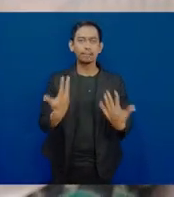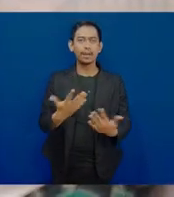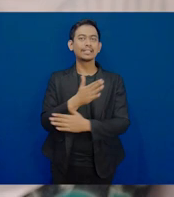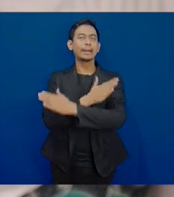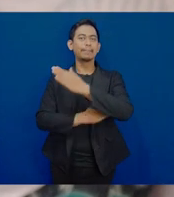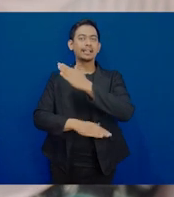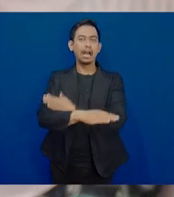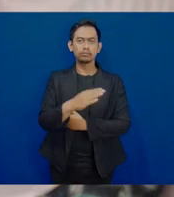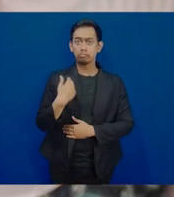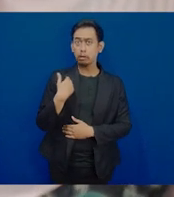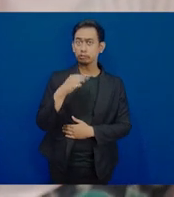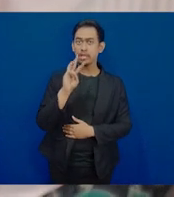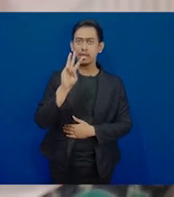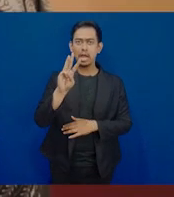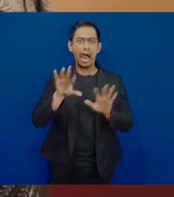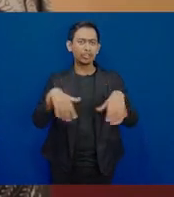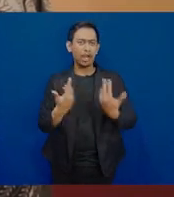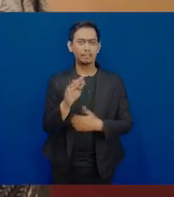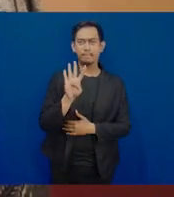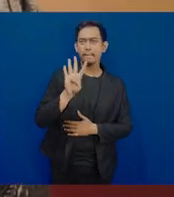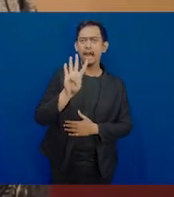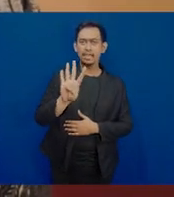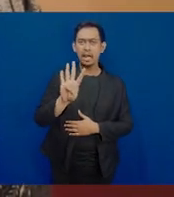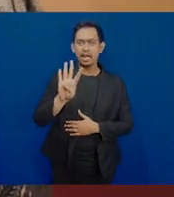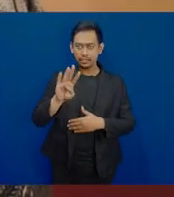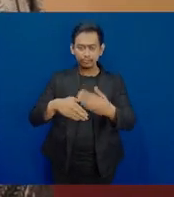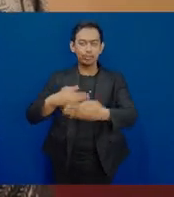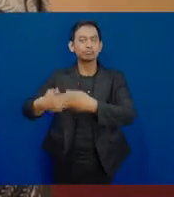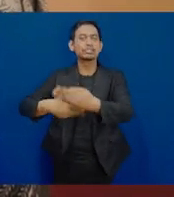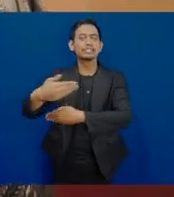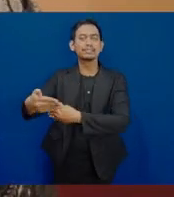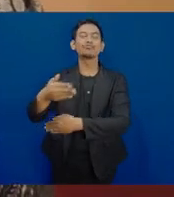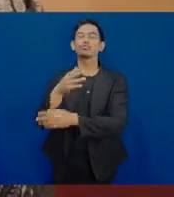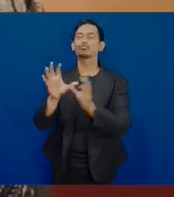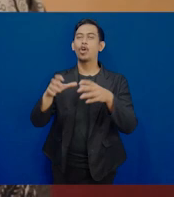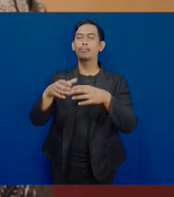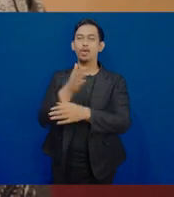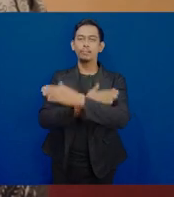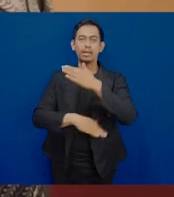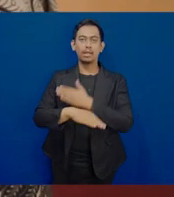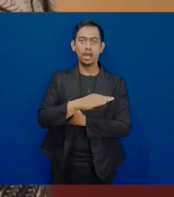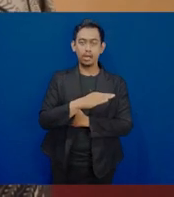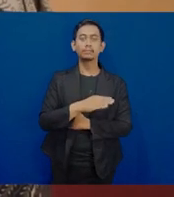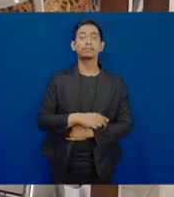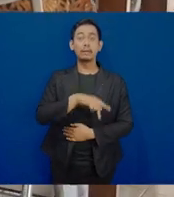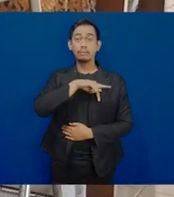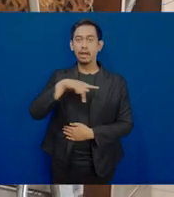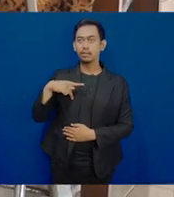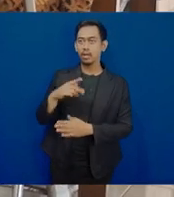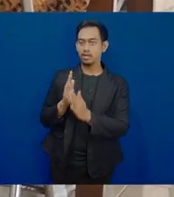tersebut. 3 bulan atau 4 bulan berjalannya kelompok difabel Kelurahan, kami pengurus